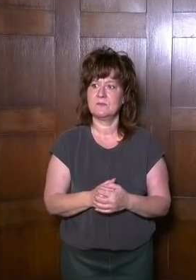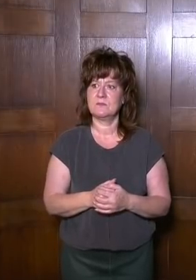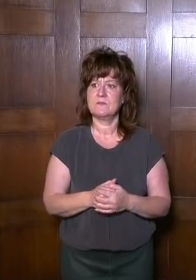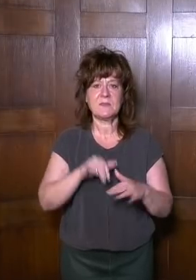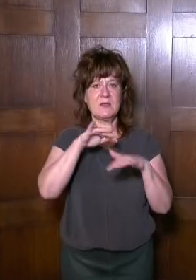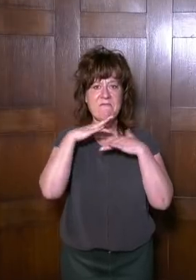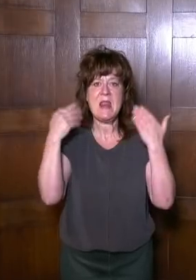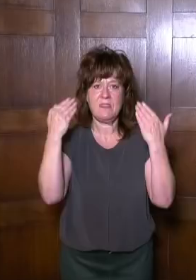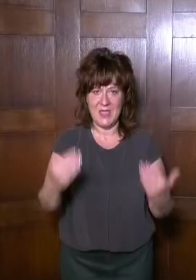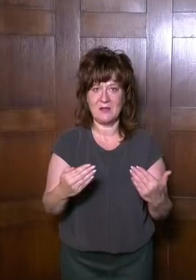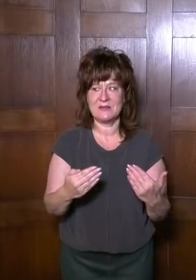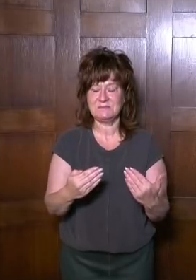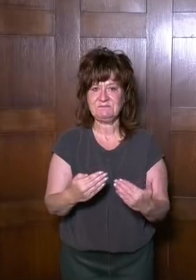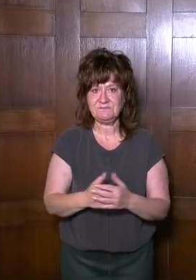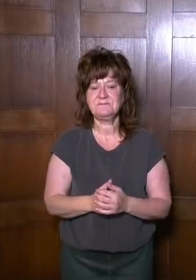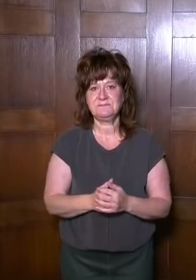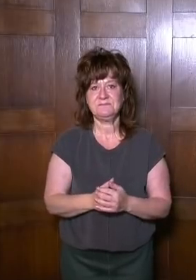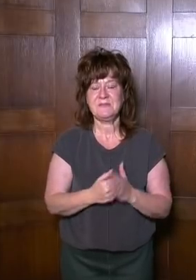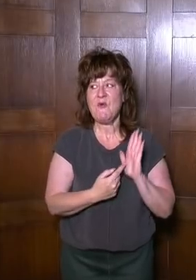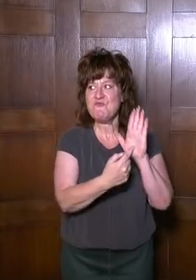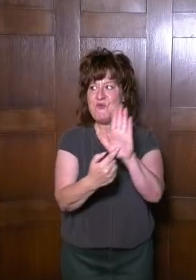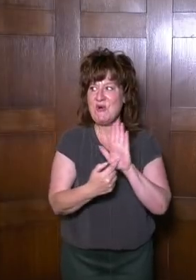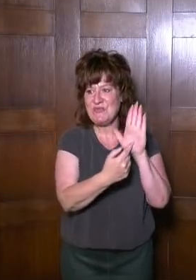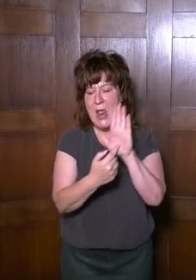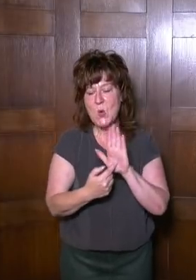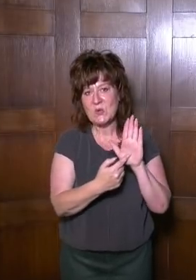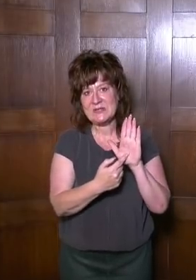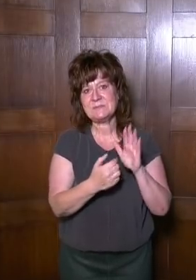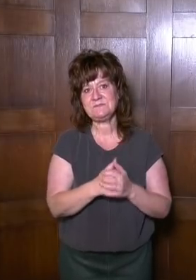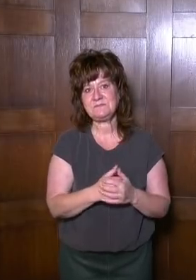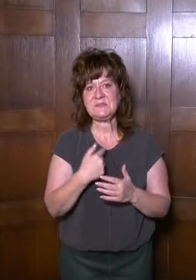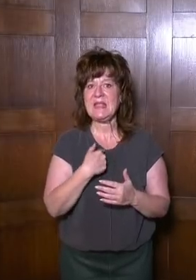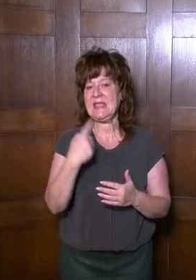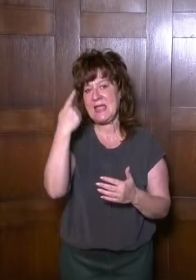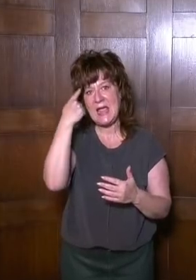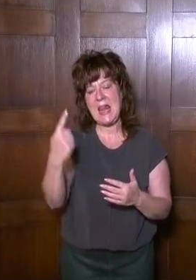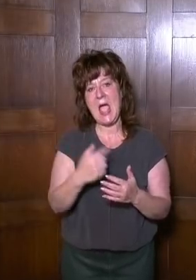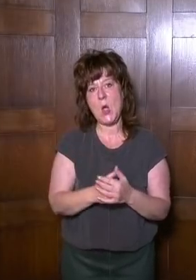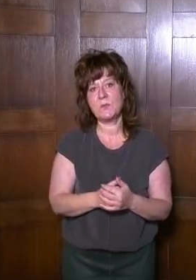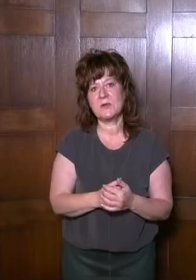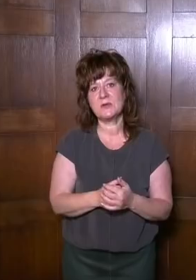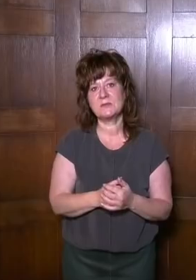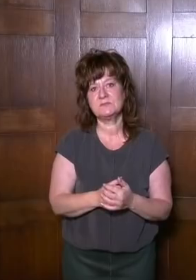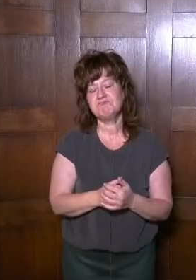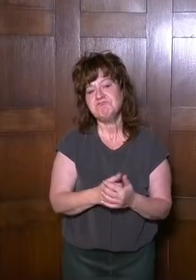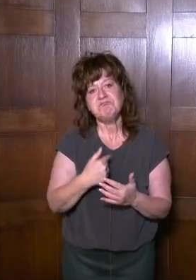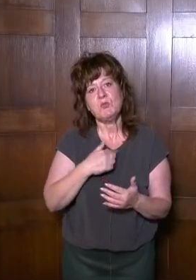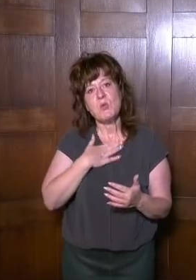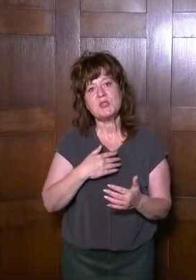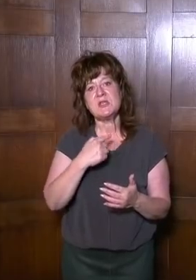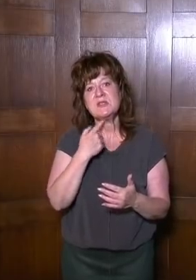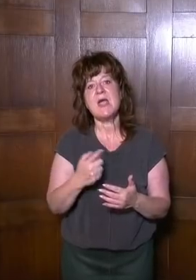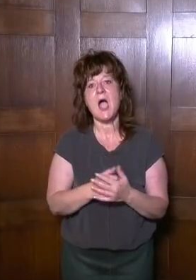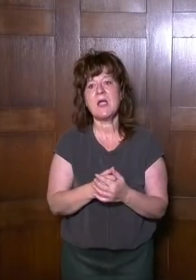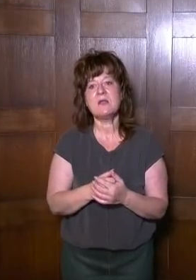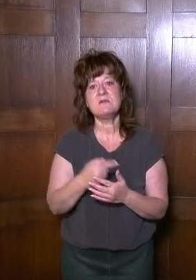Ja, vielen Dank für diese Vorstellungsrunde. Ich glaube, sagen zu dürfen, dass es dem